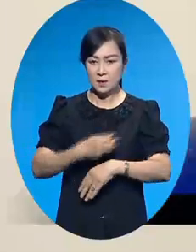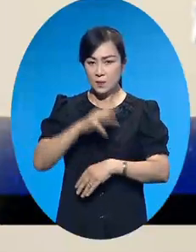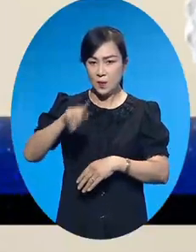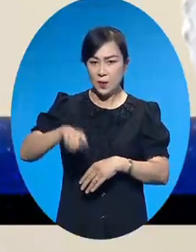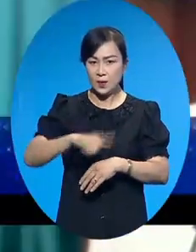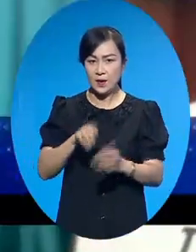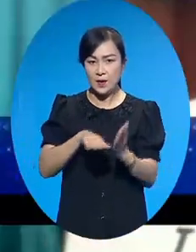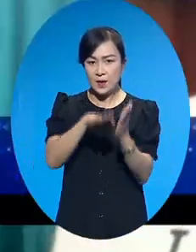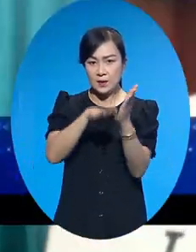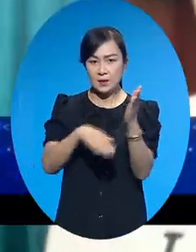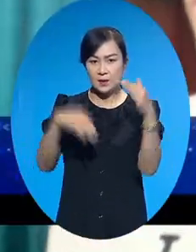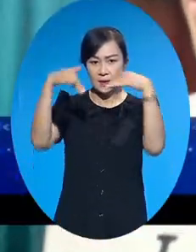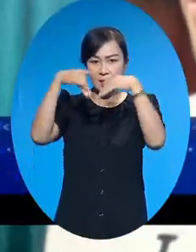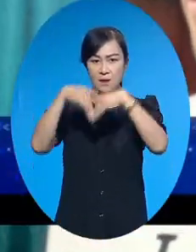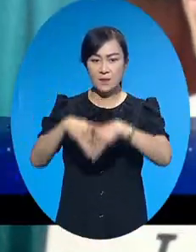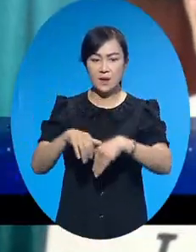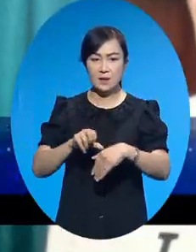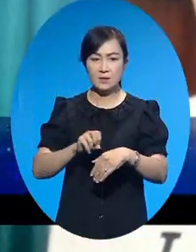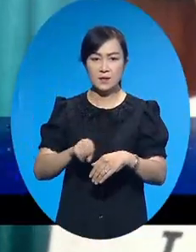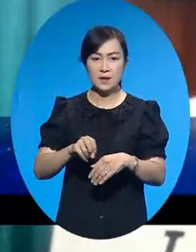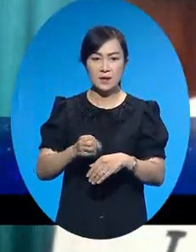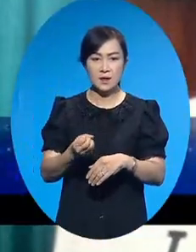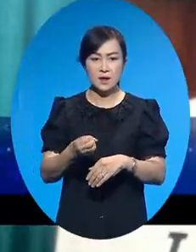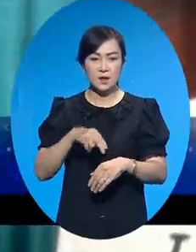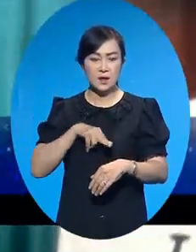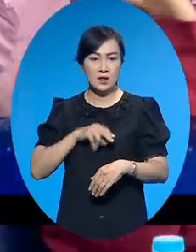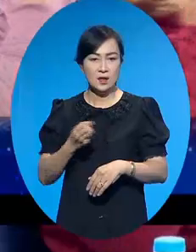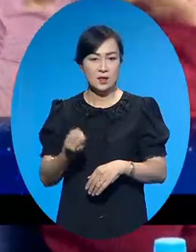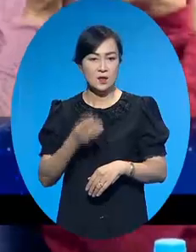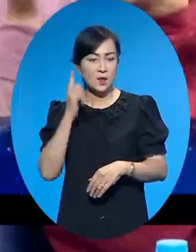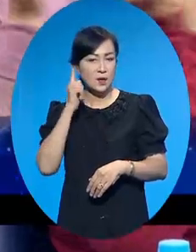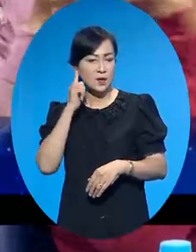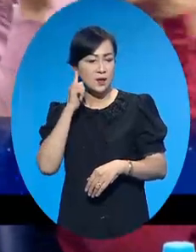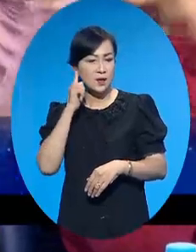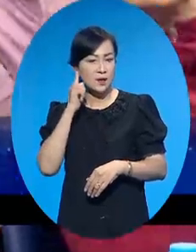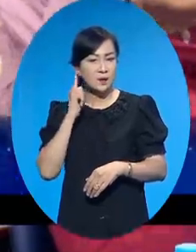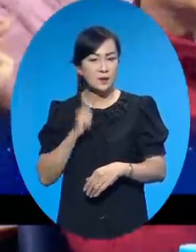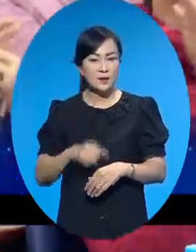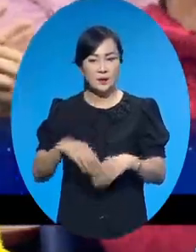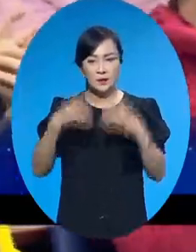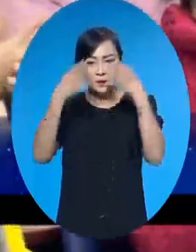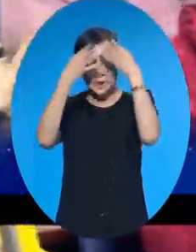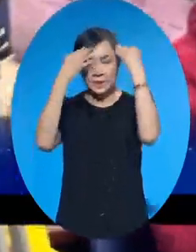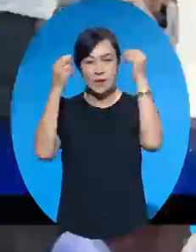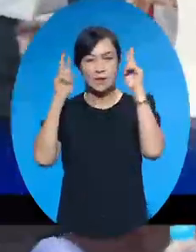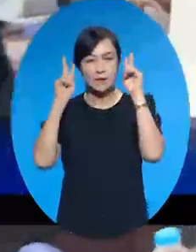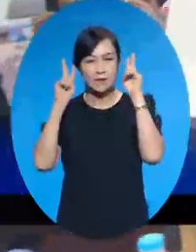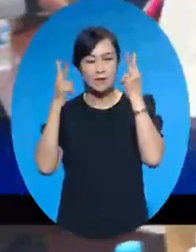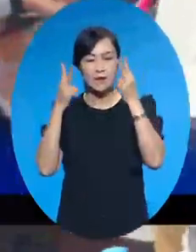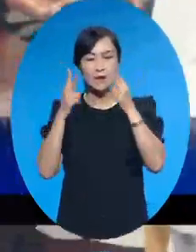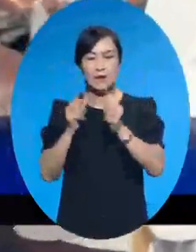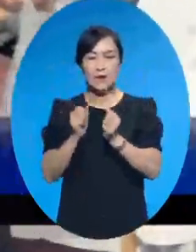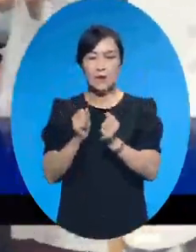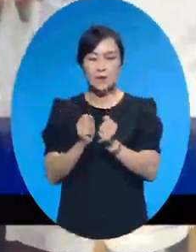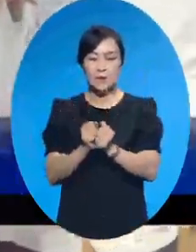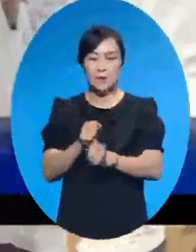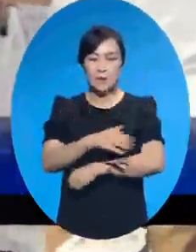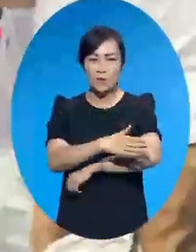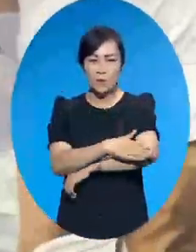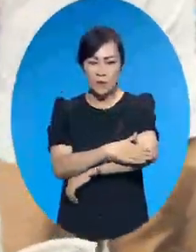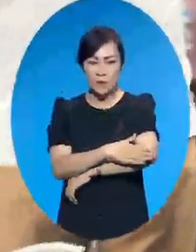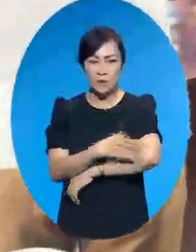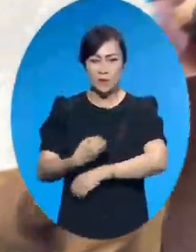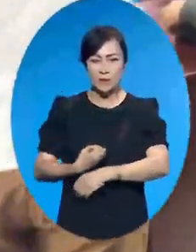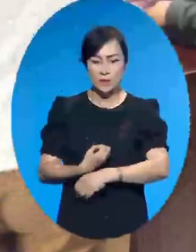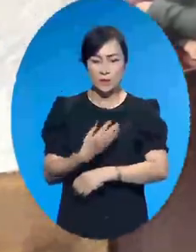Chương trình còn có sự tham gia của nhiều văn nghệ sĩ nổi tiếng, mang đến không gian ấm áp và những phút giây thư giãn vui vẻ. Không chỉ đồng hành trong việc hỗ trợ về